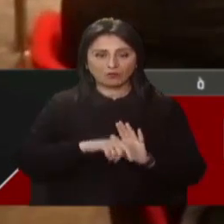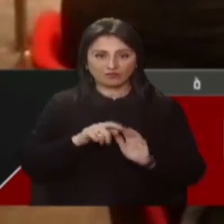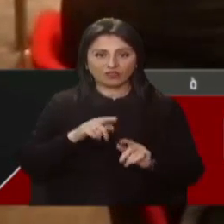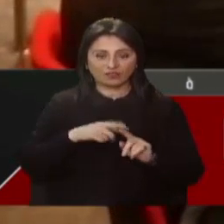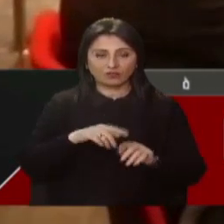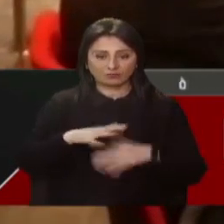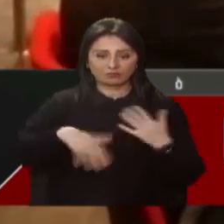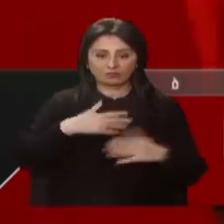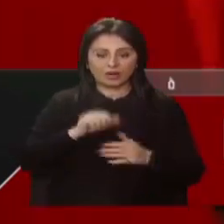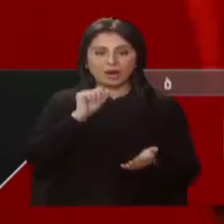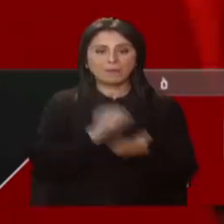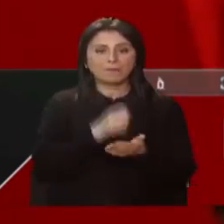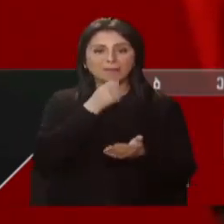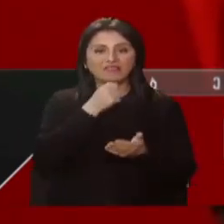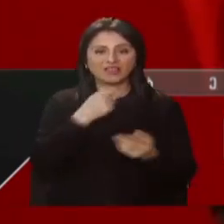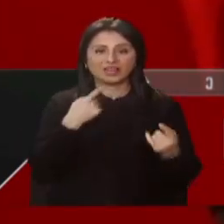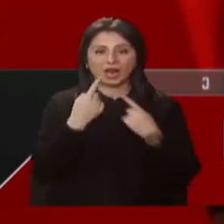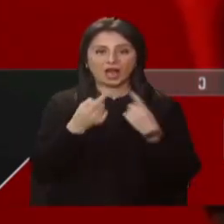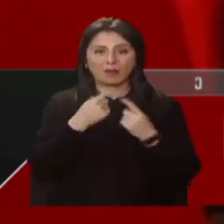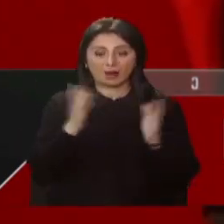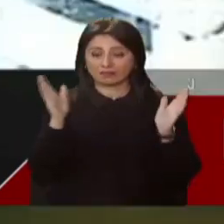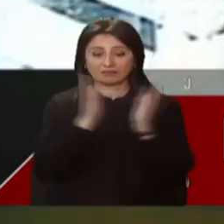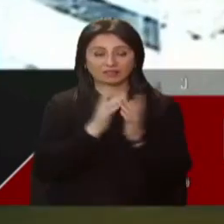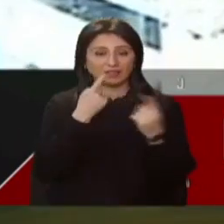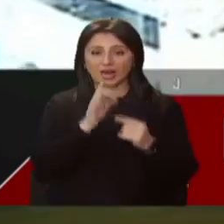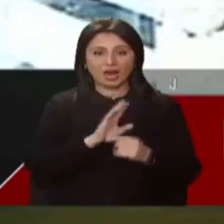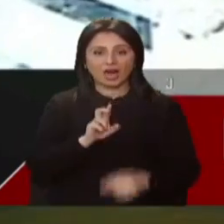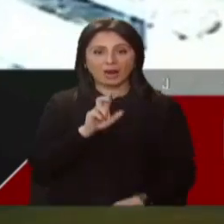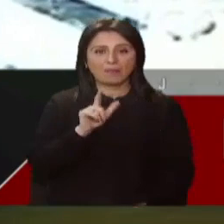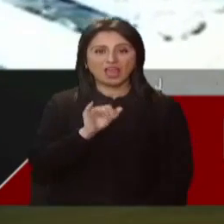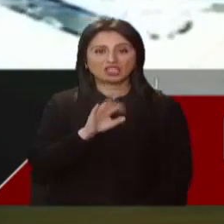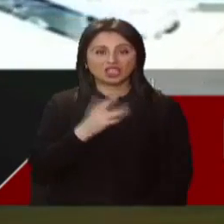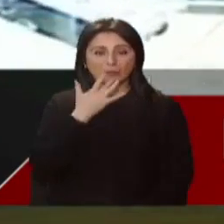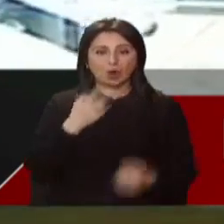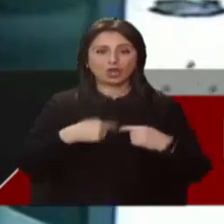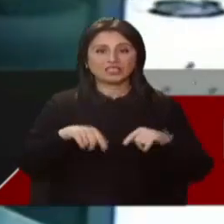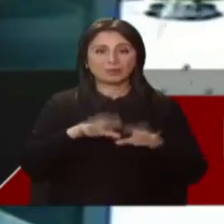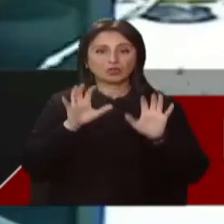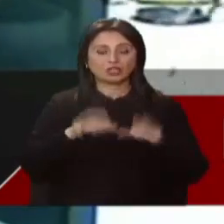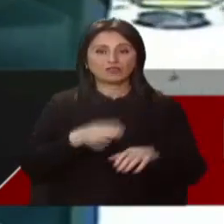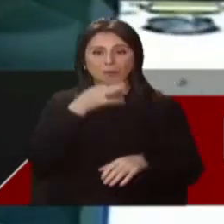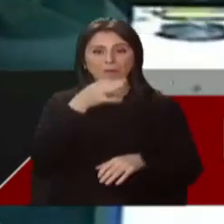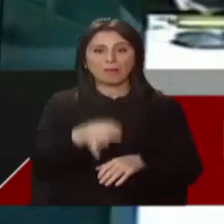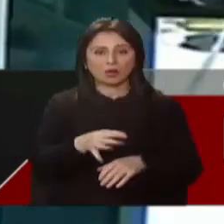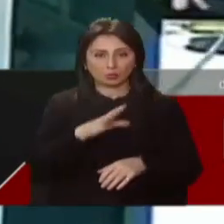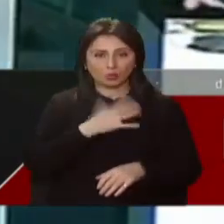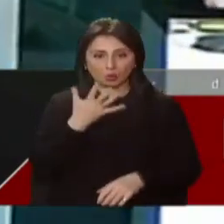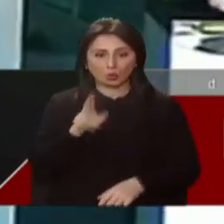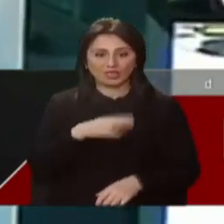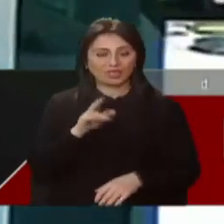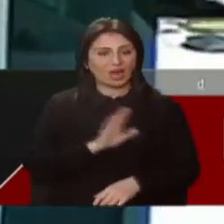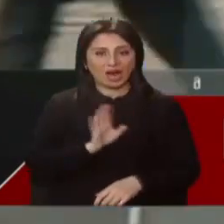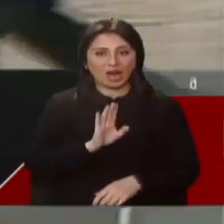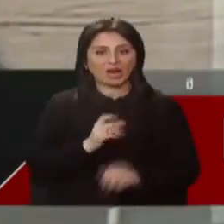ლიდერები ახლა ერთმანეთს ბრიფინგების ფორმით ესაუბრებიან. ლევან ბეჟაშვილის მოწოდებაზე პოლიცსაბჭოს თავმჯდომარის პასუხმაც არ დააყოვნა. 5 დეკემბერს